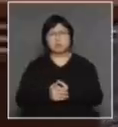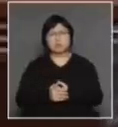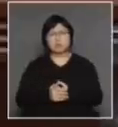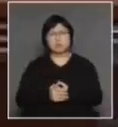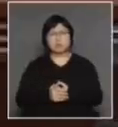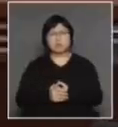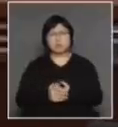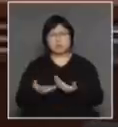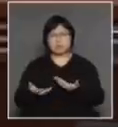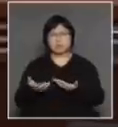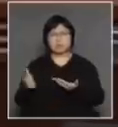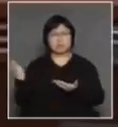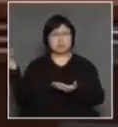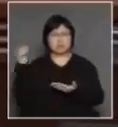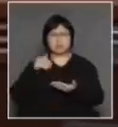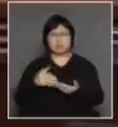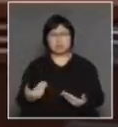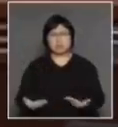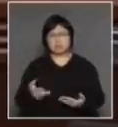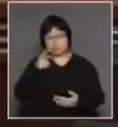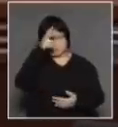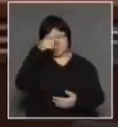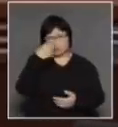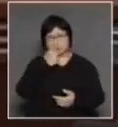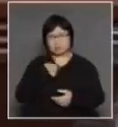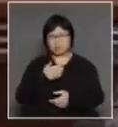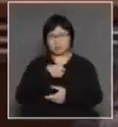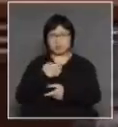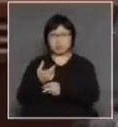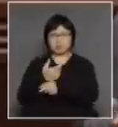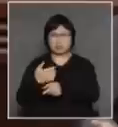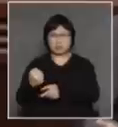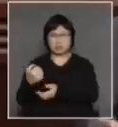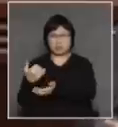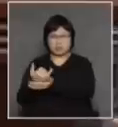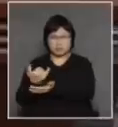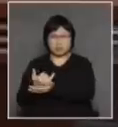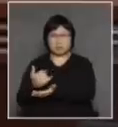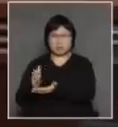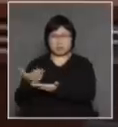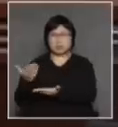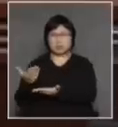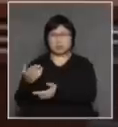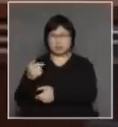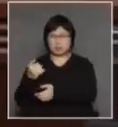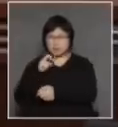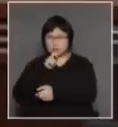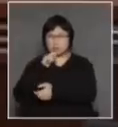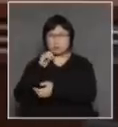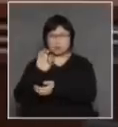咁啊，難怪嚟到依一刻咧，特首認為其實財政司司長喺唔喺度，或者有冇依個咁嘅職位都冇乜所謂嘅。